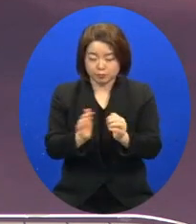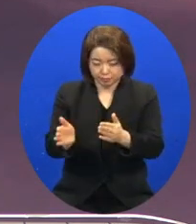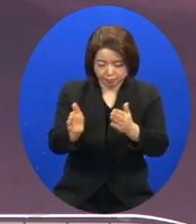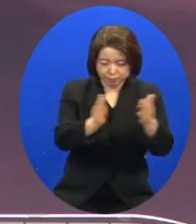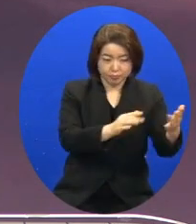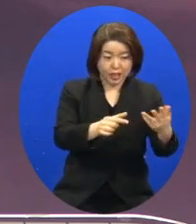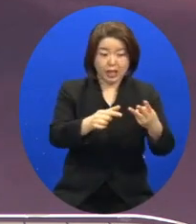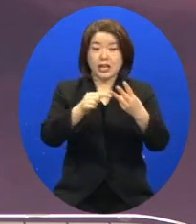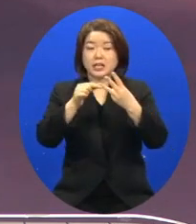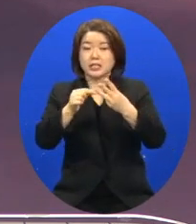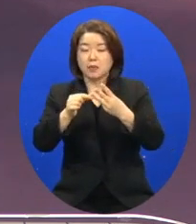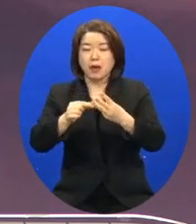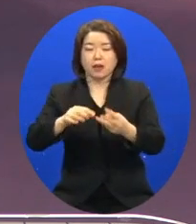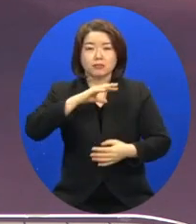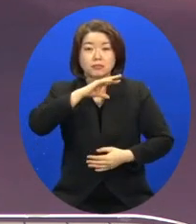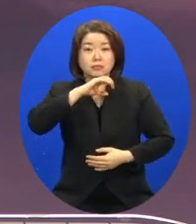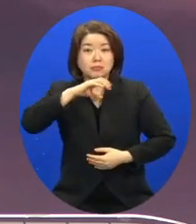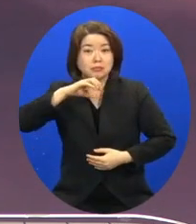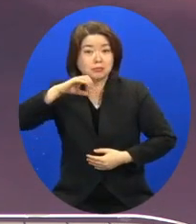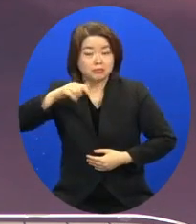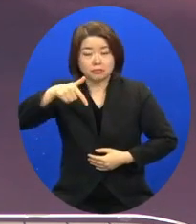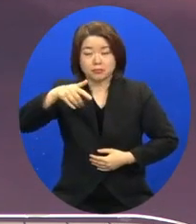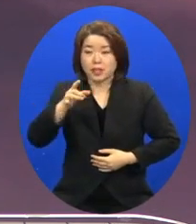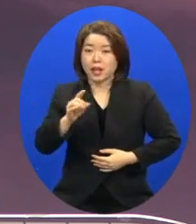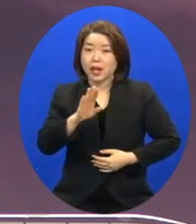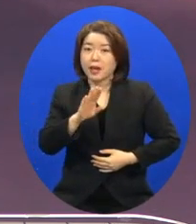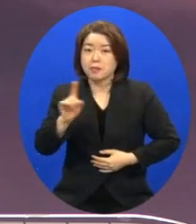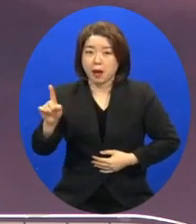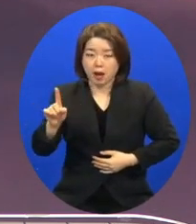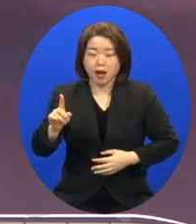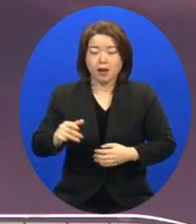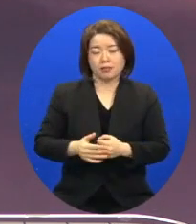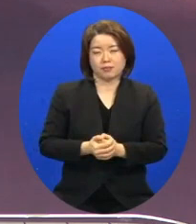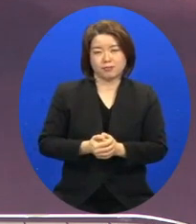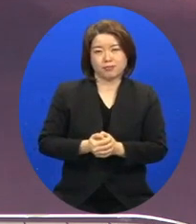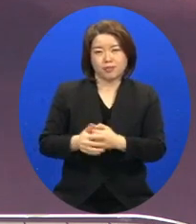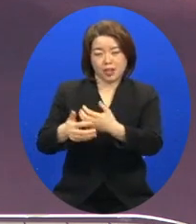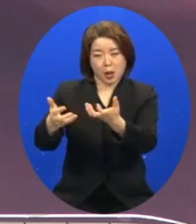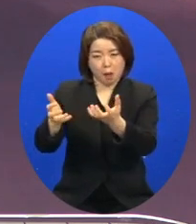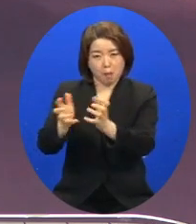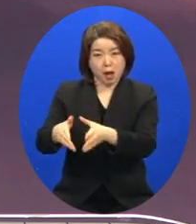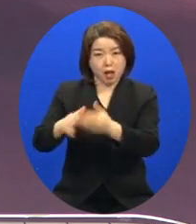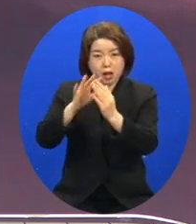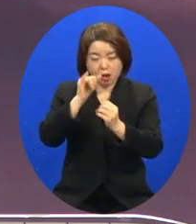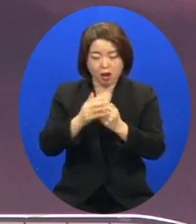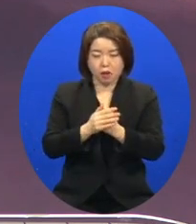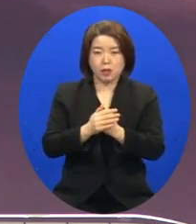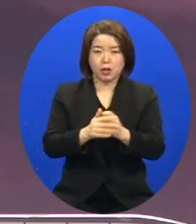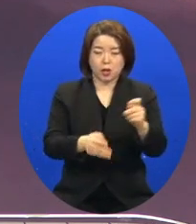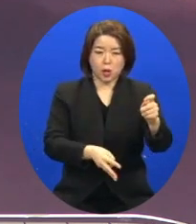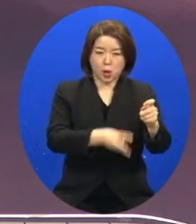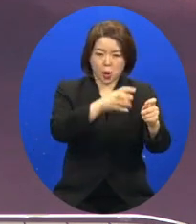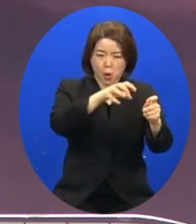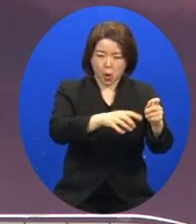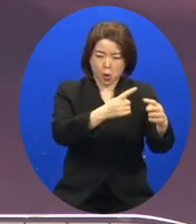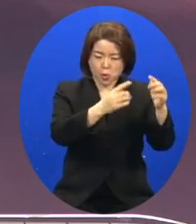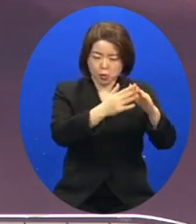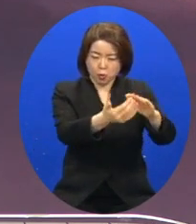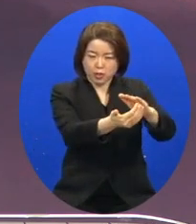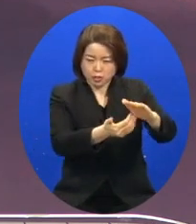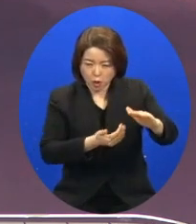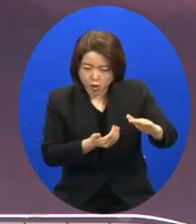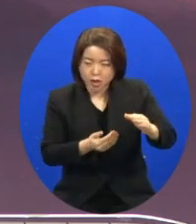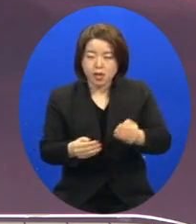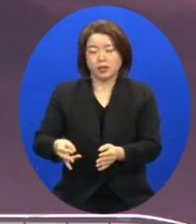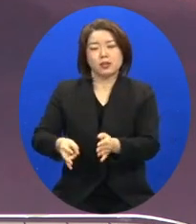베드로파. 고린도 교회 그보다 먼저 예루살렘 교회가 생겼어.